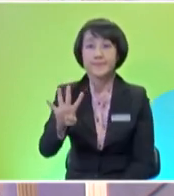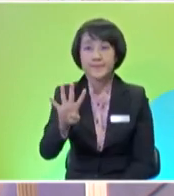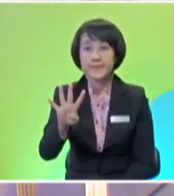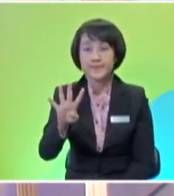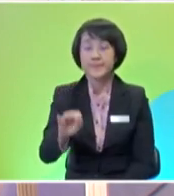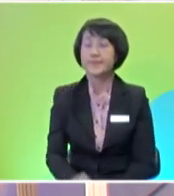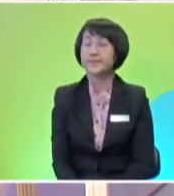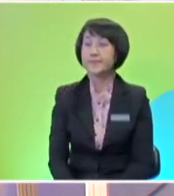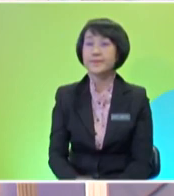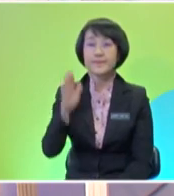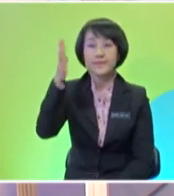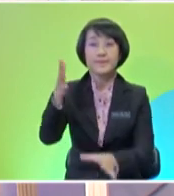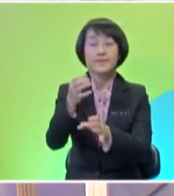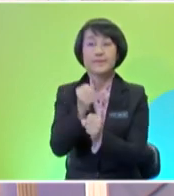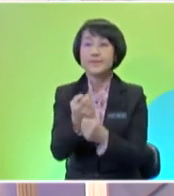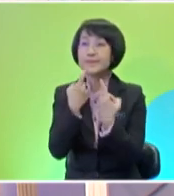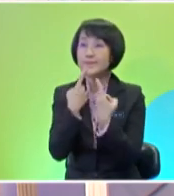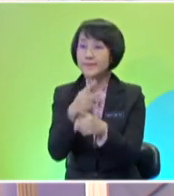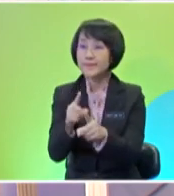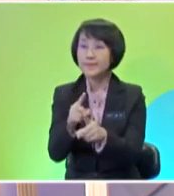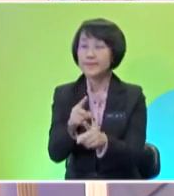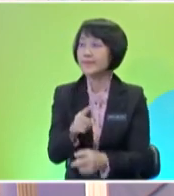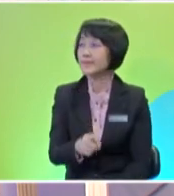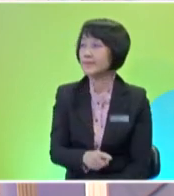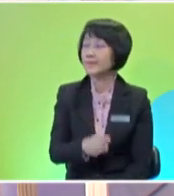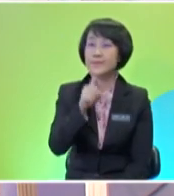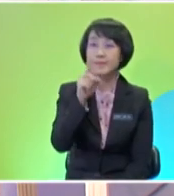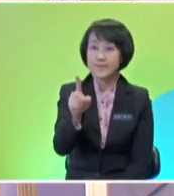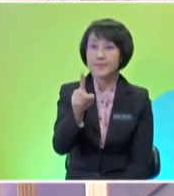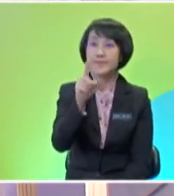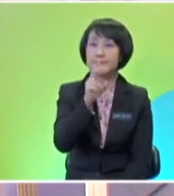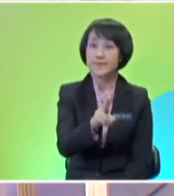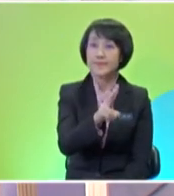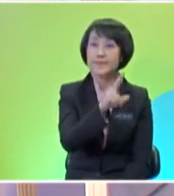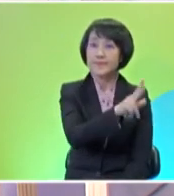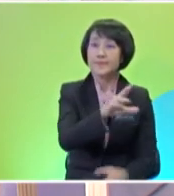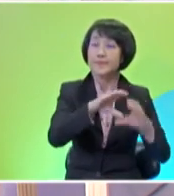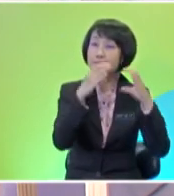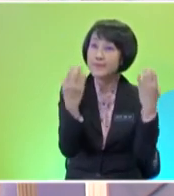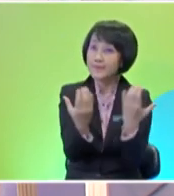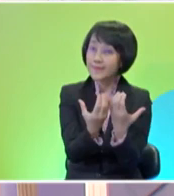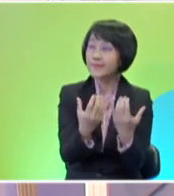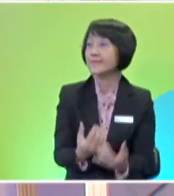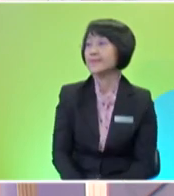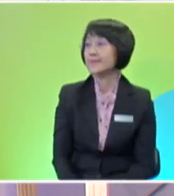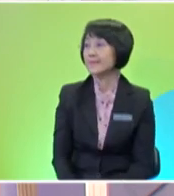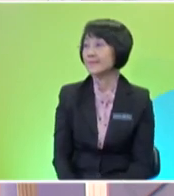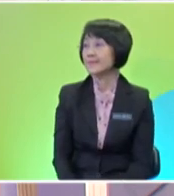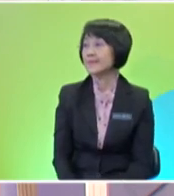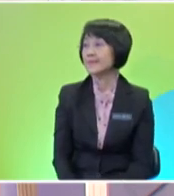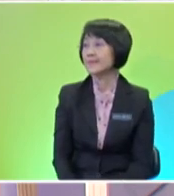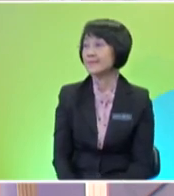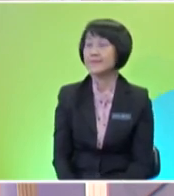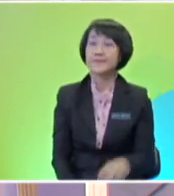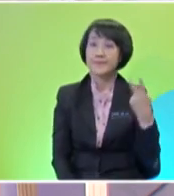kita akan dapat jawabannya 1 2 3 jadi 12 bagi 4 sama